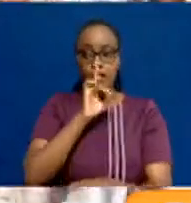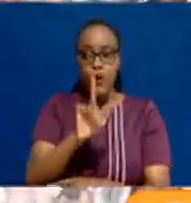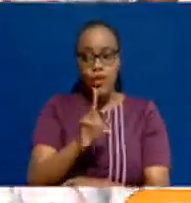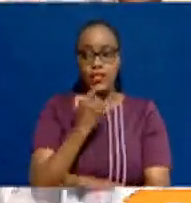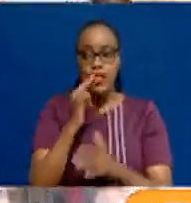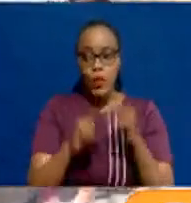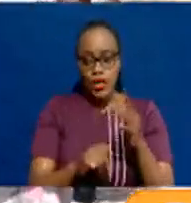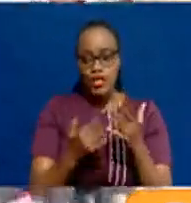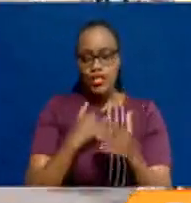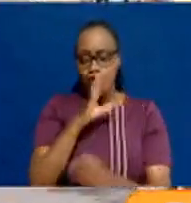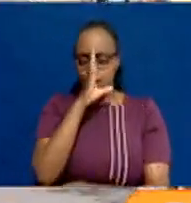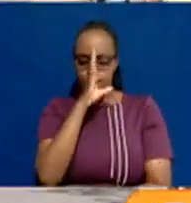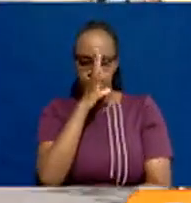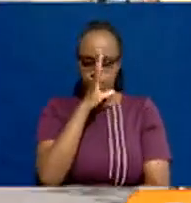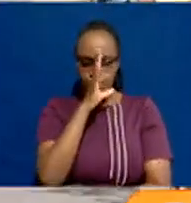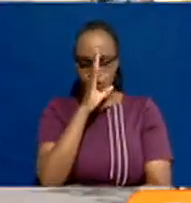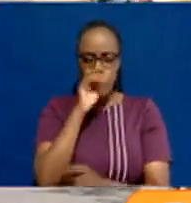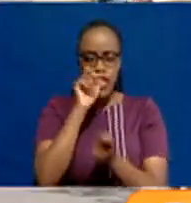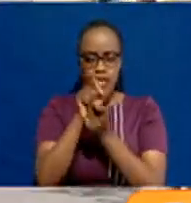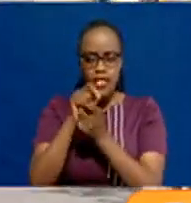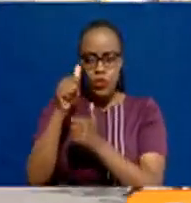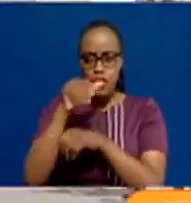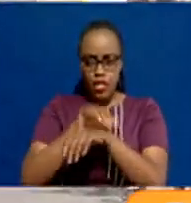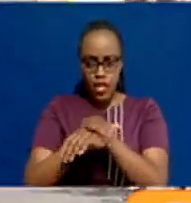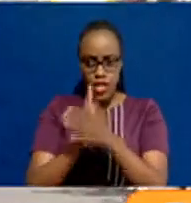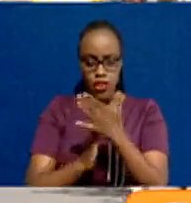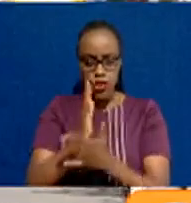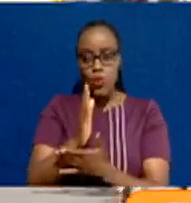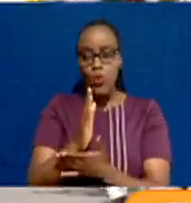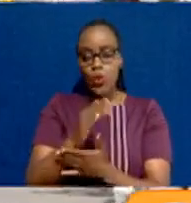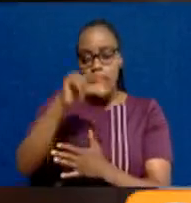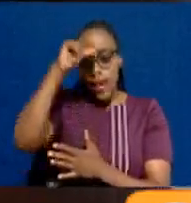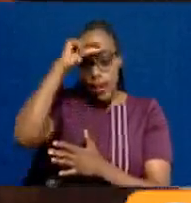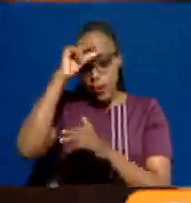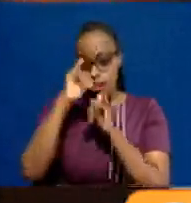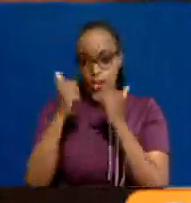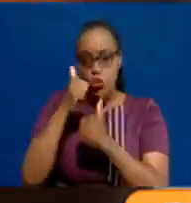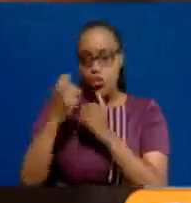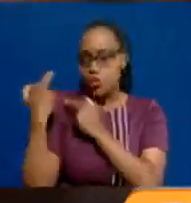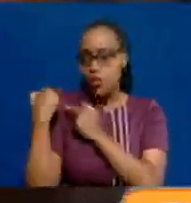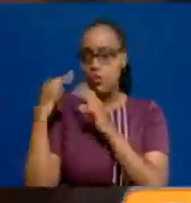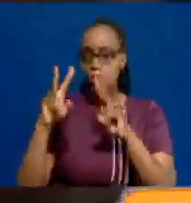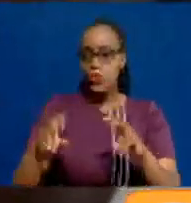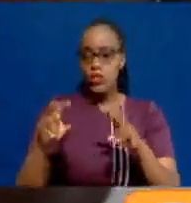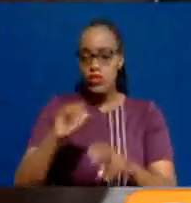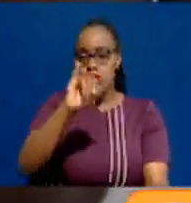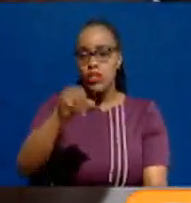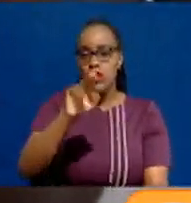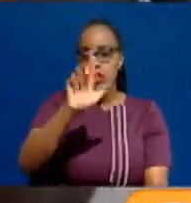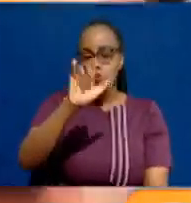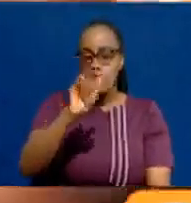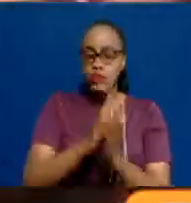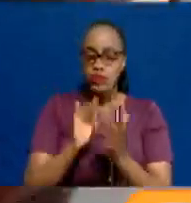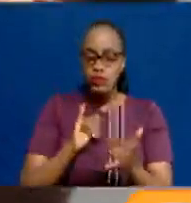wakisema wanatilia shaka sampuli zilizochukuliwa Alhamisi kupitia taasisi za serikali zinazochunguza kisa hicho. Julia Stone na mkewe